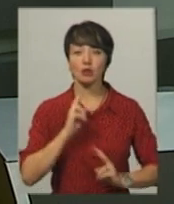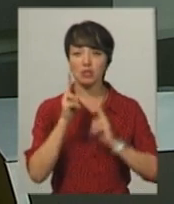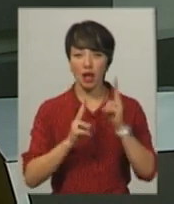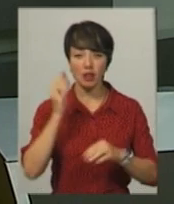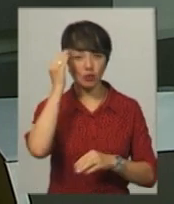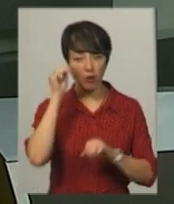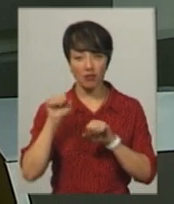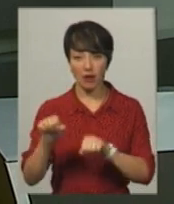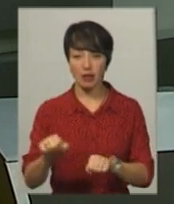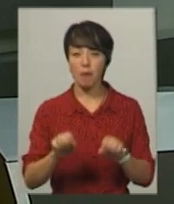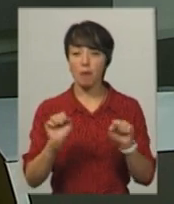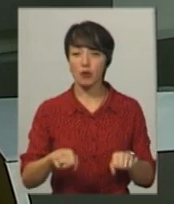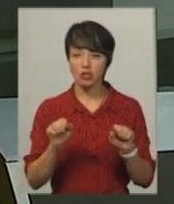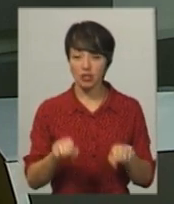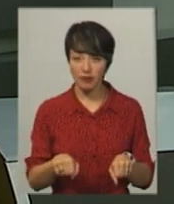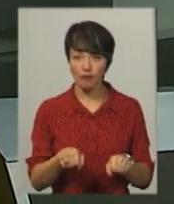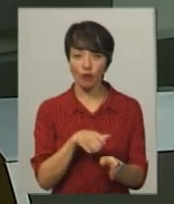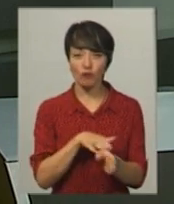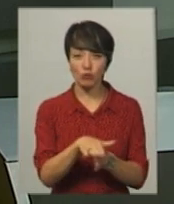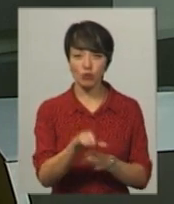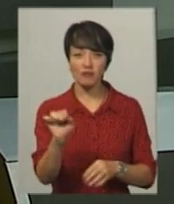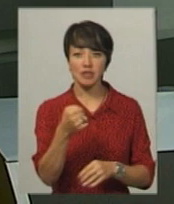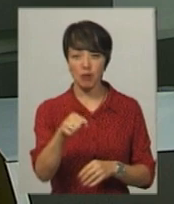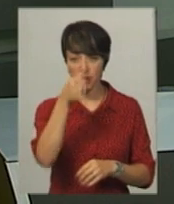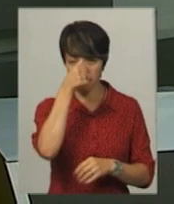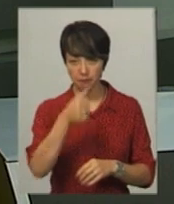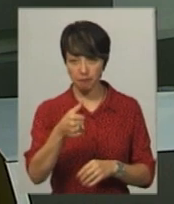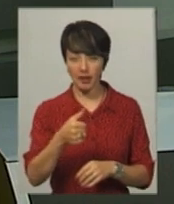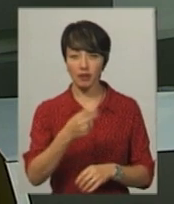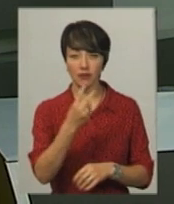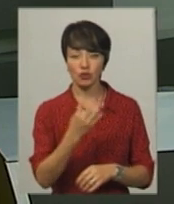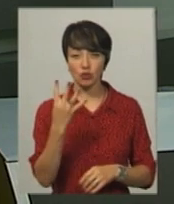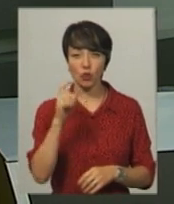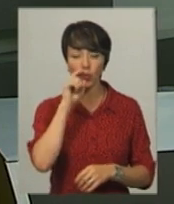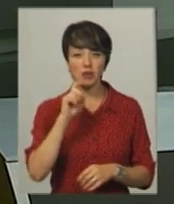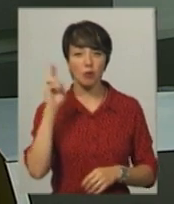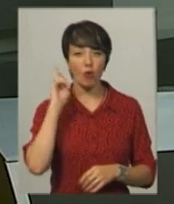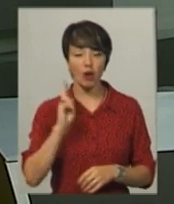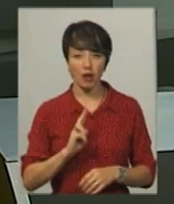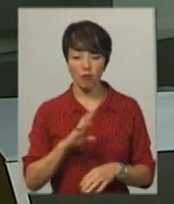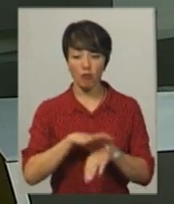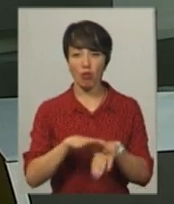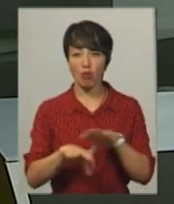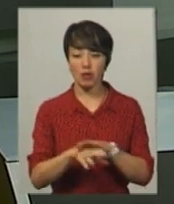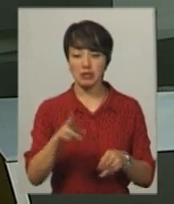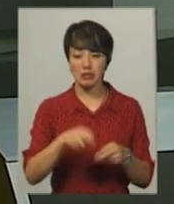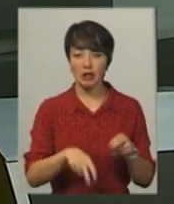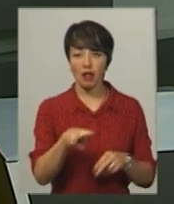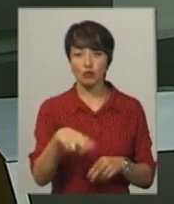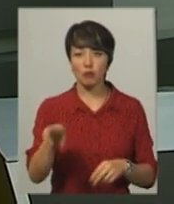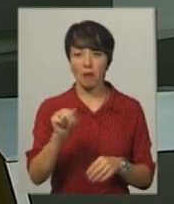думку адвоката, найвірогідніше вони відбудуться у серпні. Нагадаю, 24 українські моряки у полоні з кінця